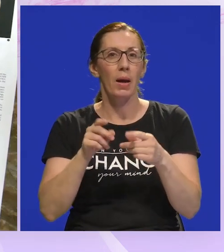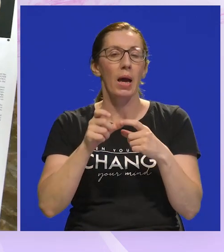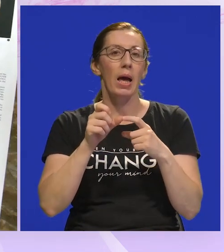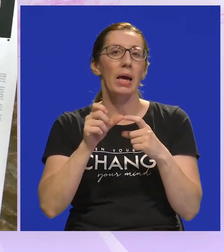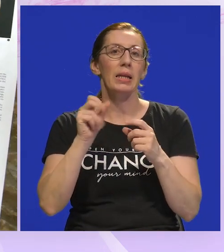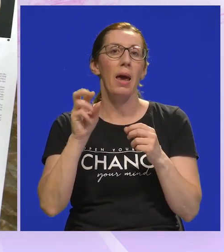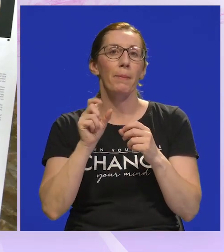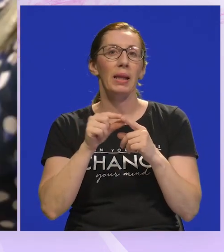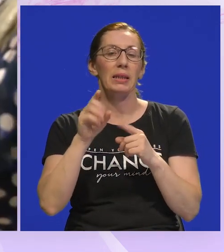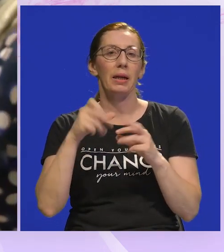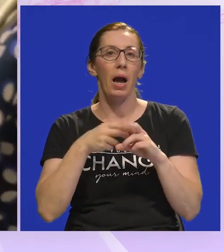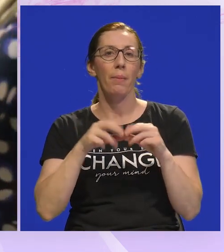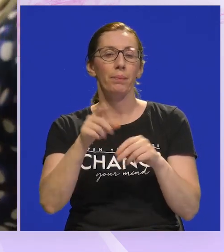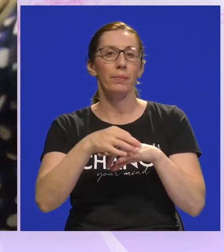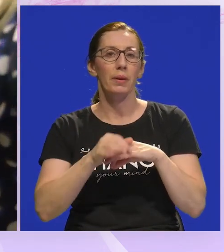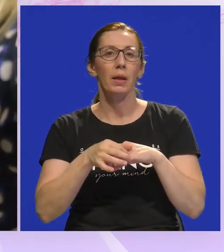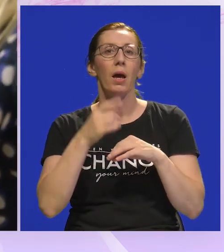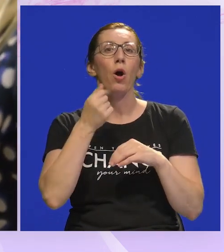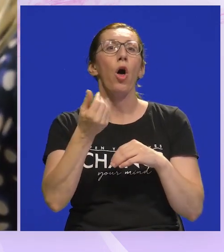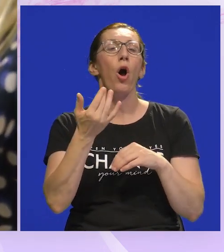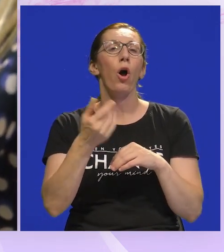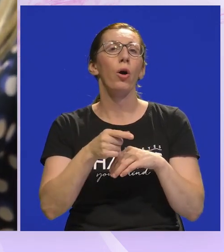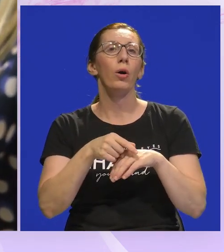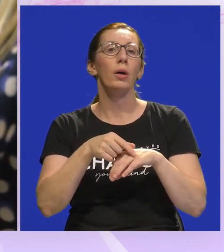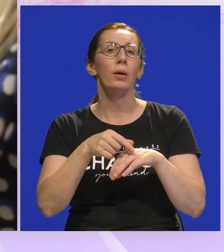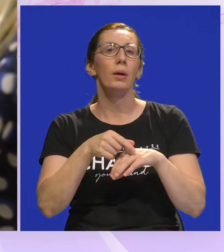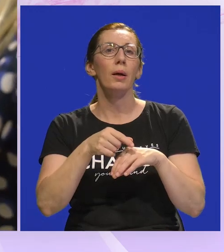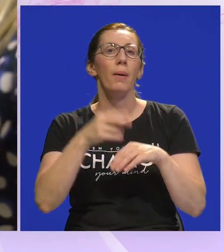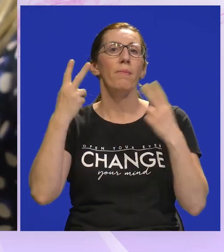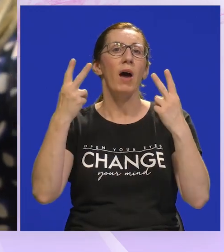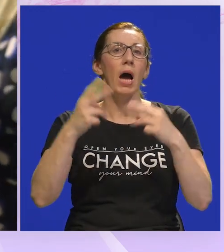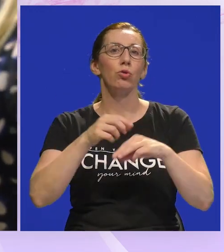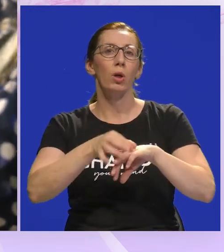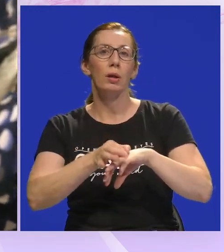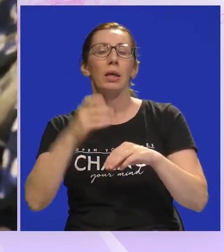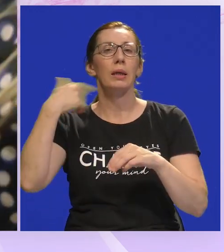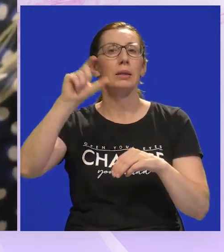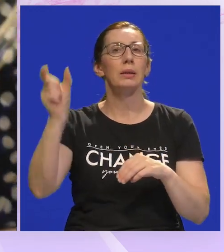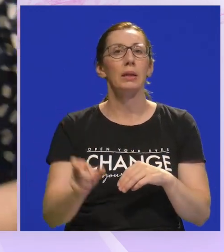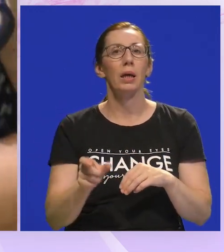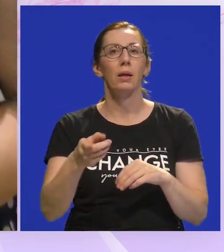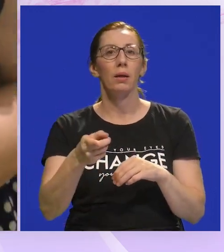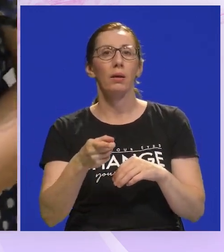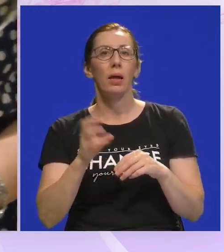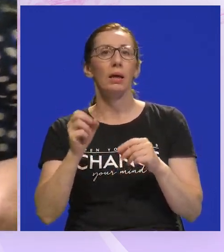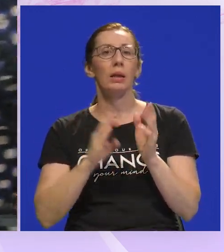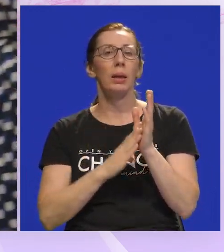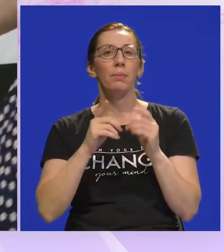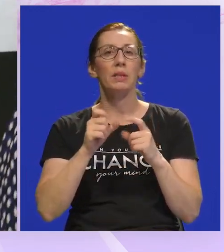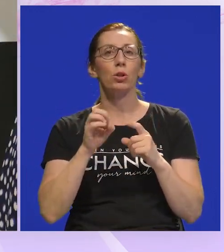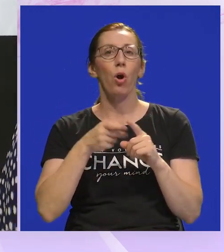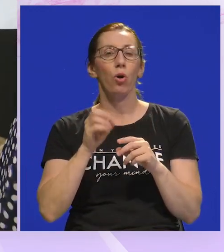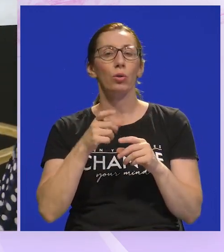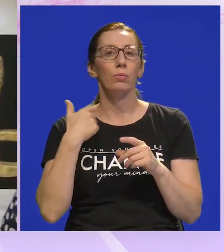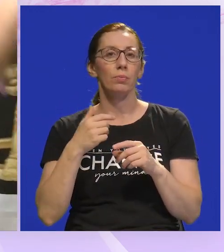ima prikaz ribe na sebi. Recimo, koliko je prstenje bilo značajno i u rimsko doba, a i općenito, evo, koliko je